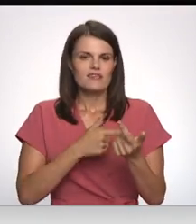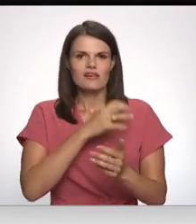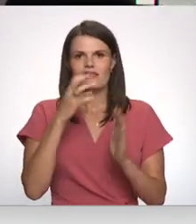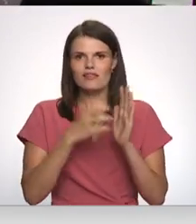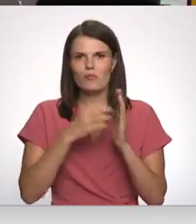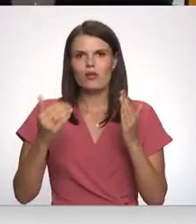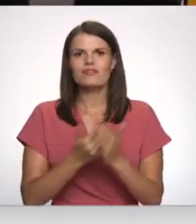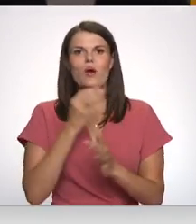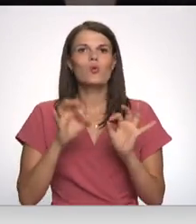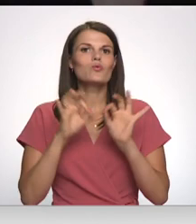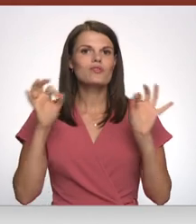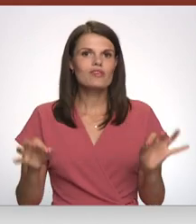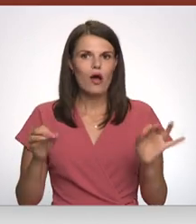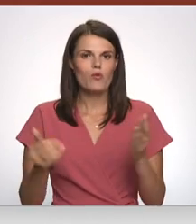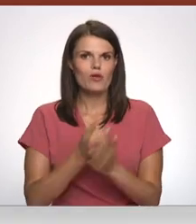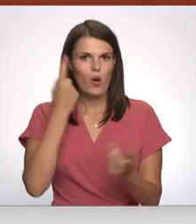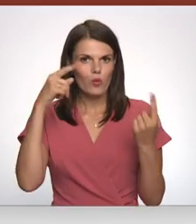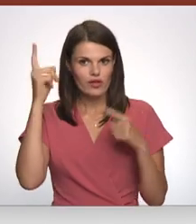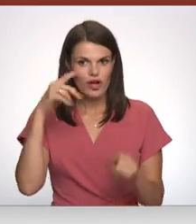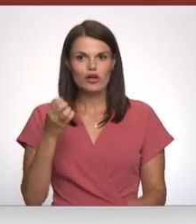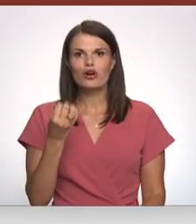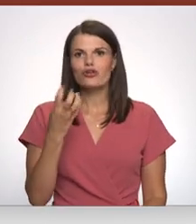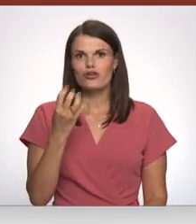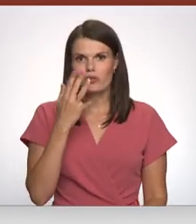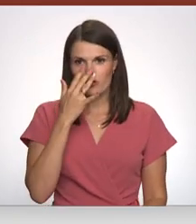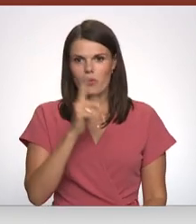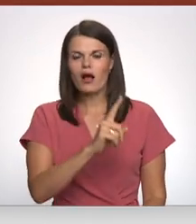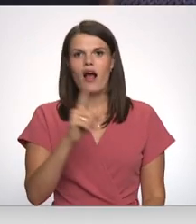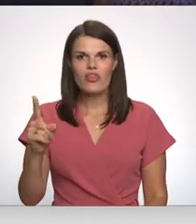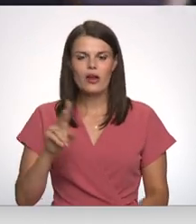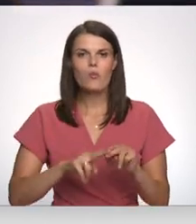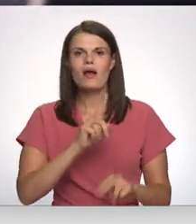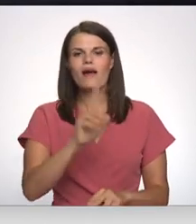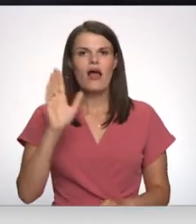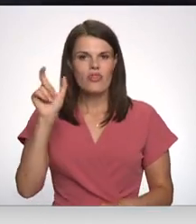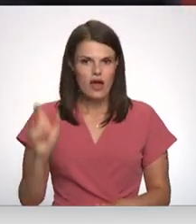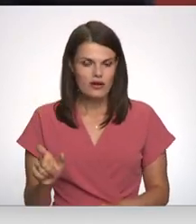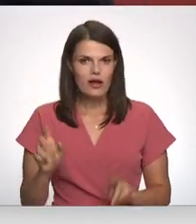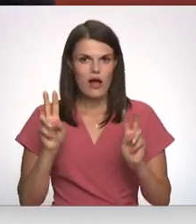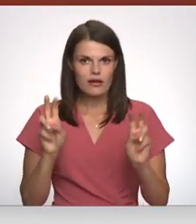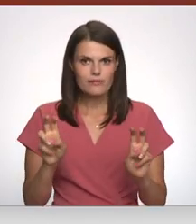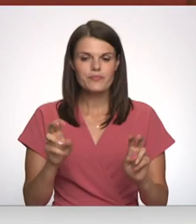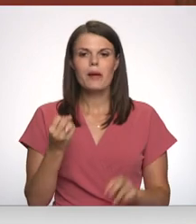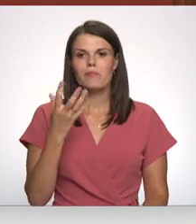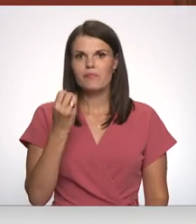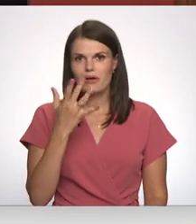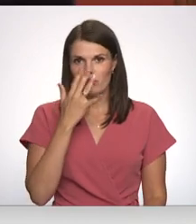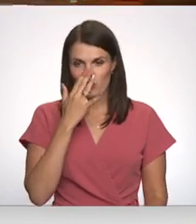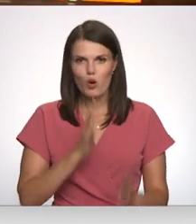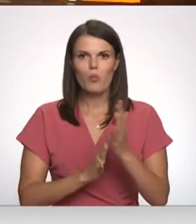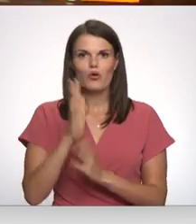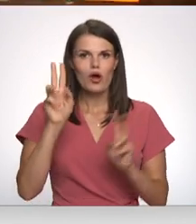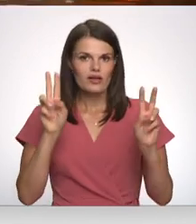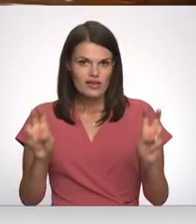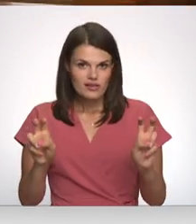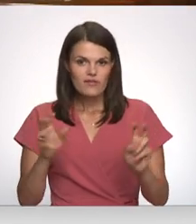simbolizē jaunu sākumu, jaunradi. 14. Numurs partijai, katram un katrai, 15. Numurs progresīvajiem. Vēlamies,